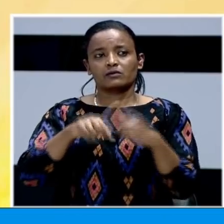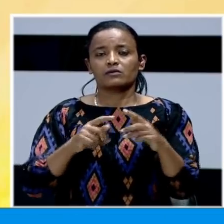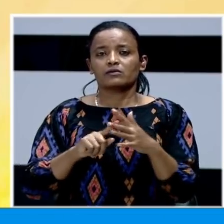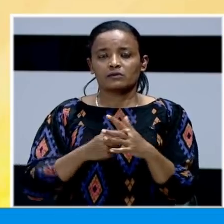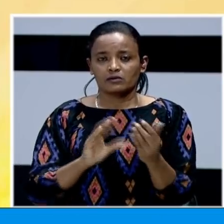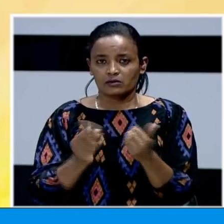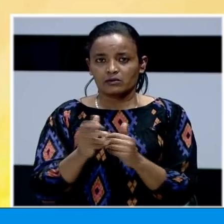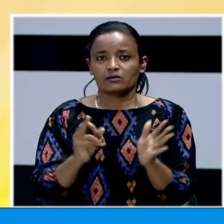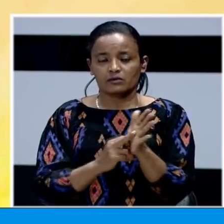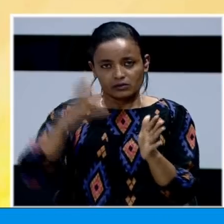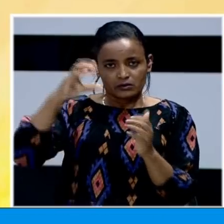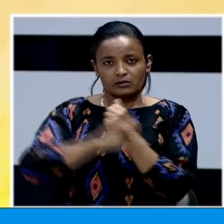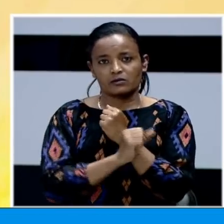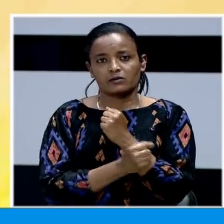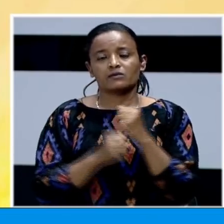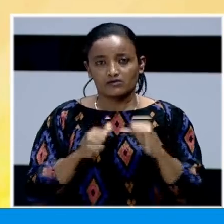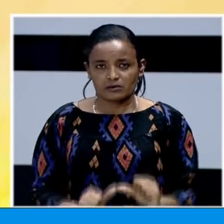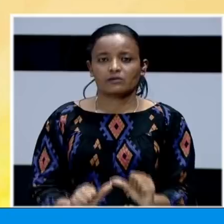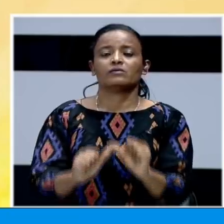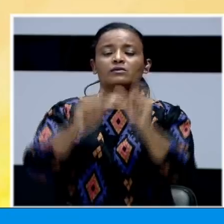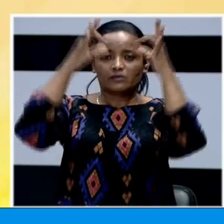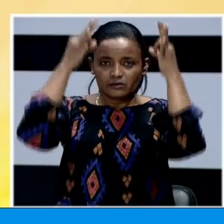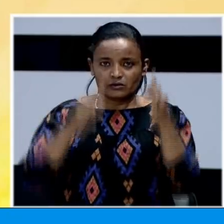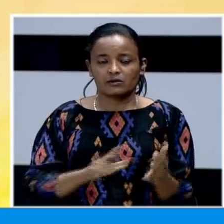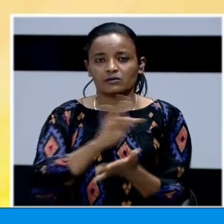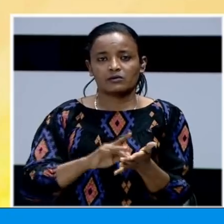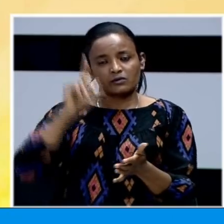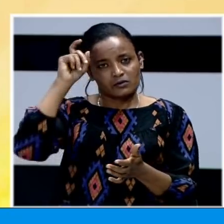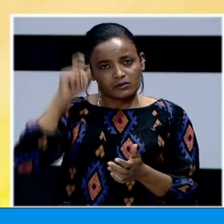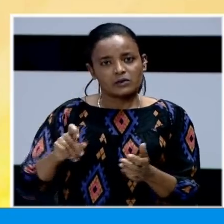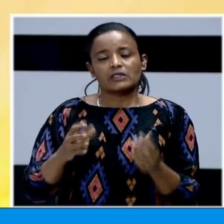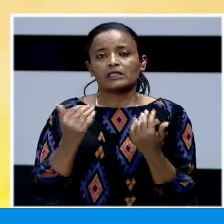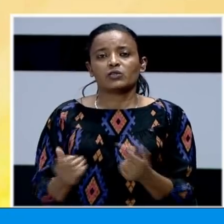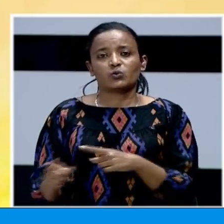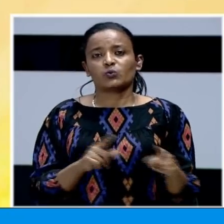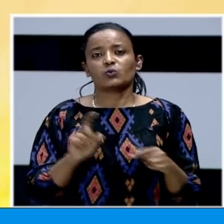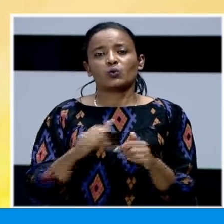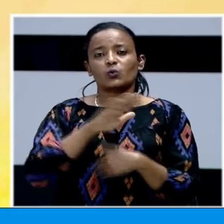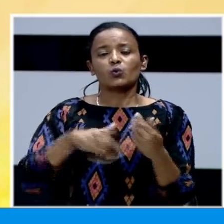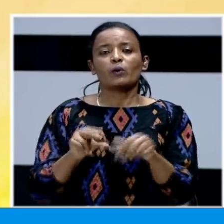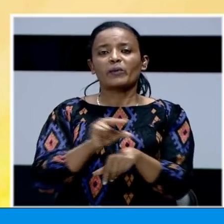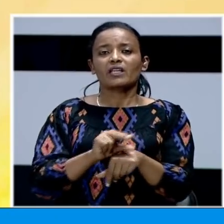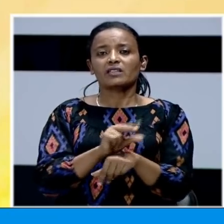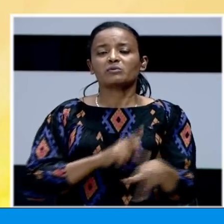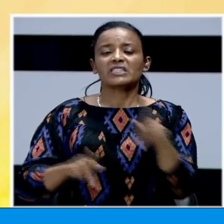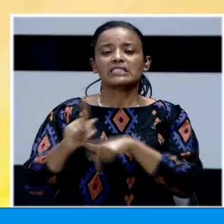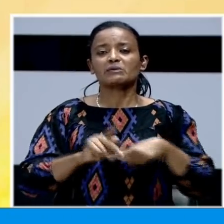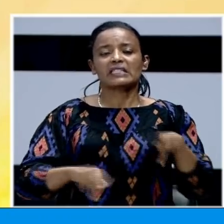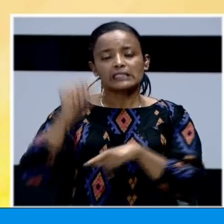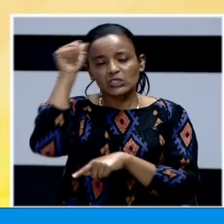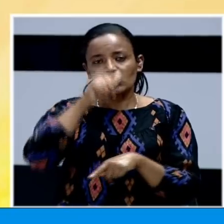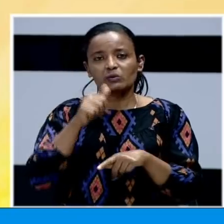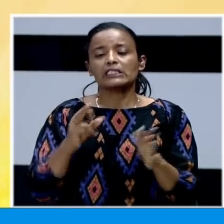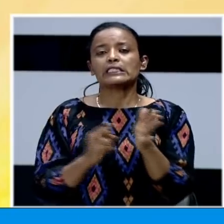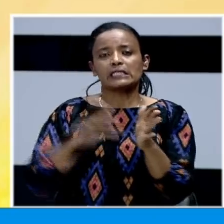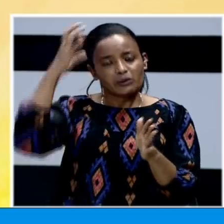مدلوات بحق مسارات تتناخرهم كغطلو وسينولو زبالة اتماع خلايا كوميتيم هزوين انتقونا كلهم بيهرات بيهرسوات نزبطات نيتيبيا